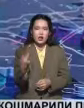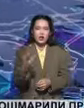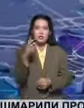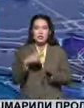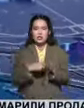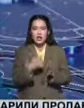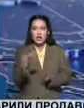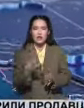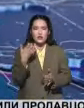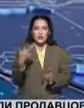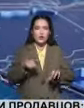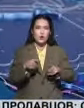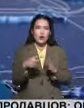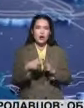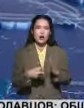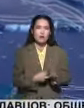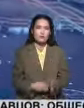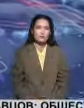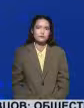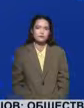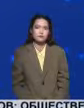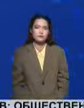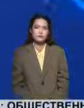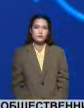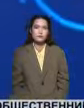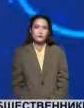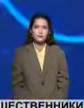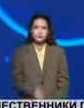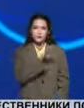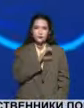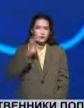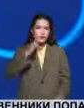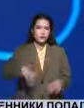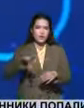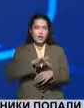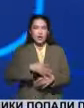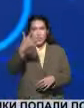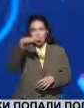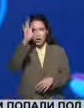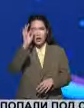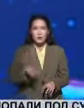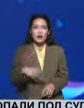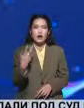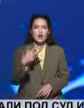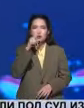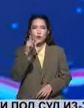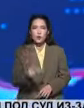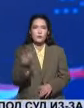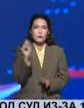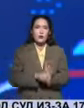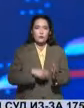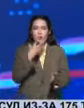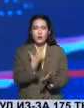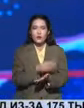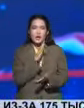статьи 405 Уголовного кодекса. А на севере страны стражи порядка подозревают 30-летнего мужчину в убийстве